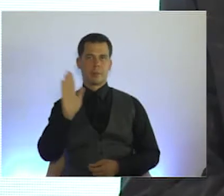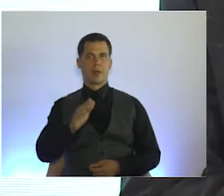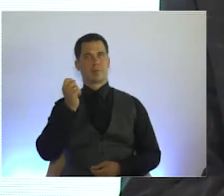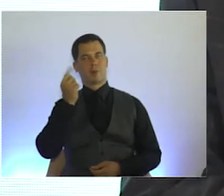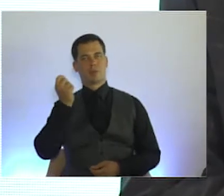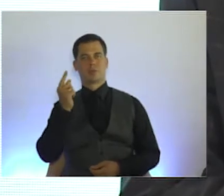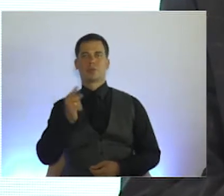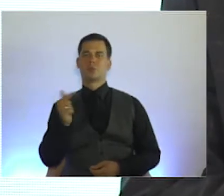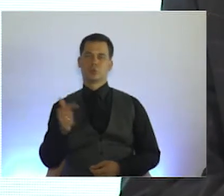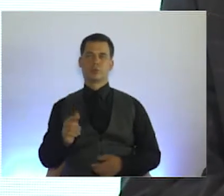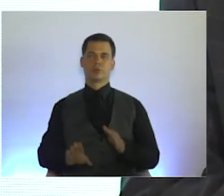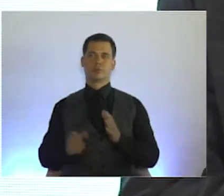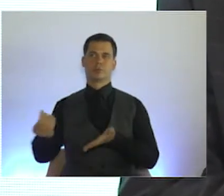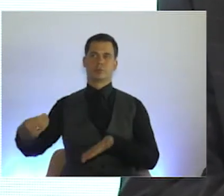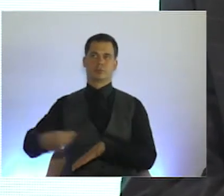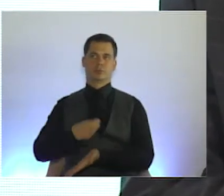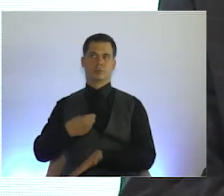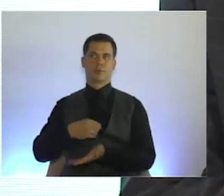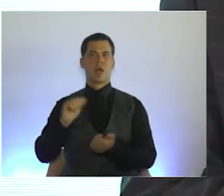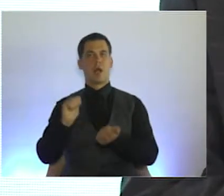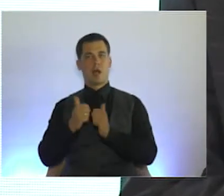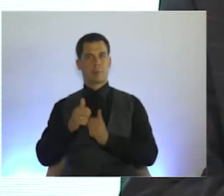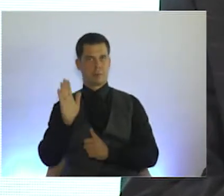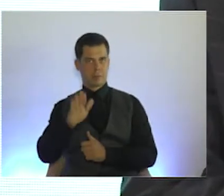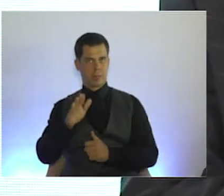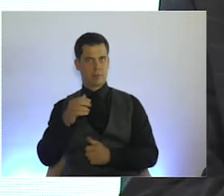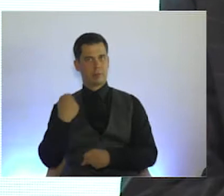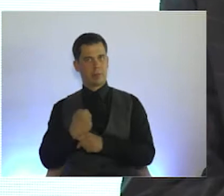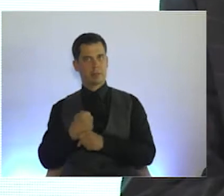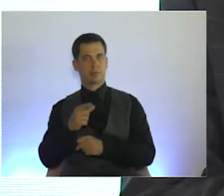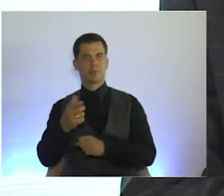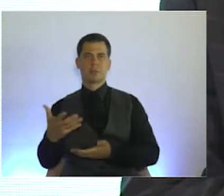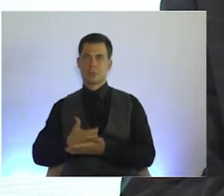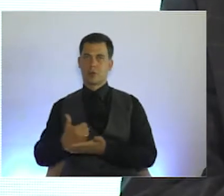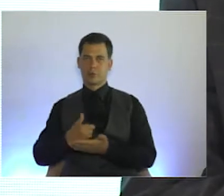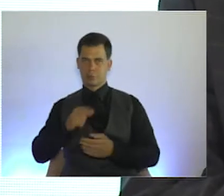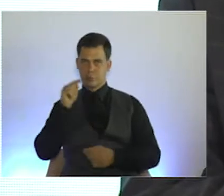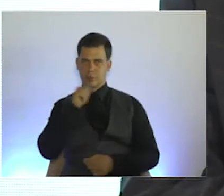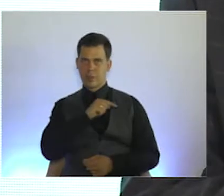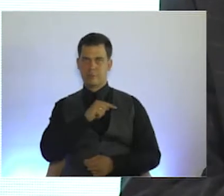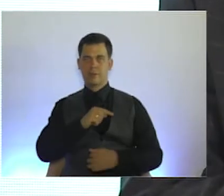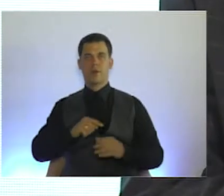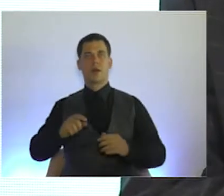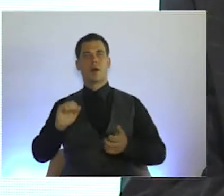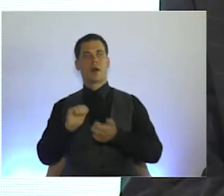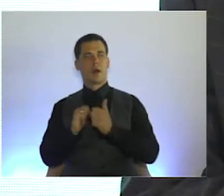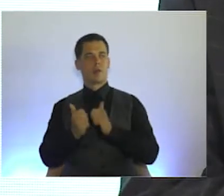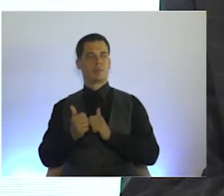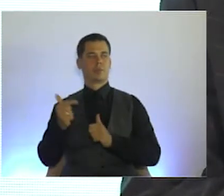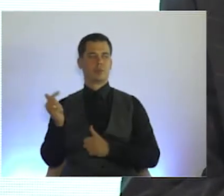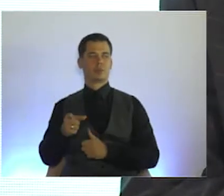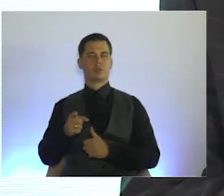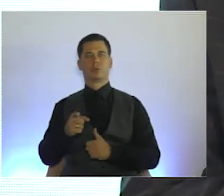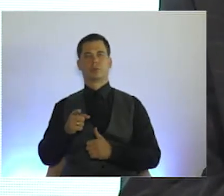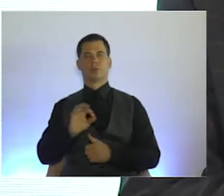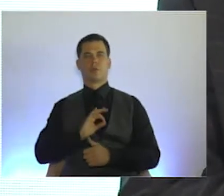do zaoferowania. Albo są w stanie zarobić pracą własnego umysłu, albo umiejętnością i pracą